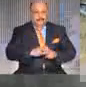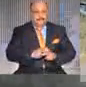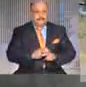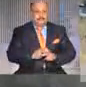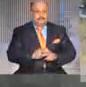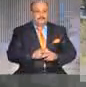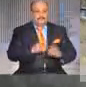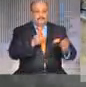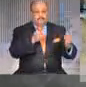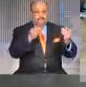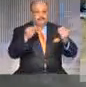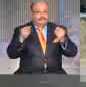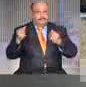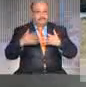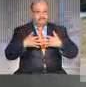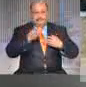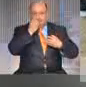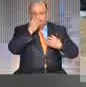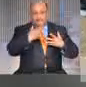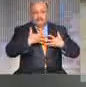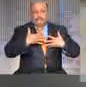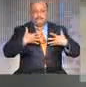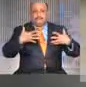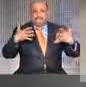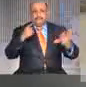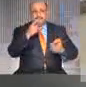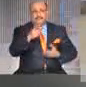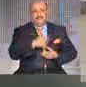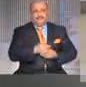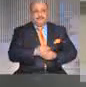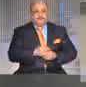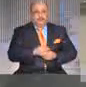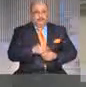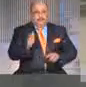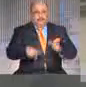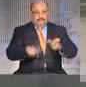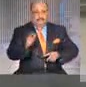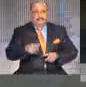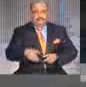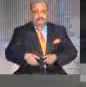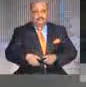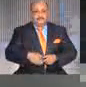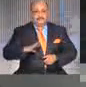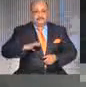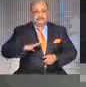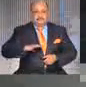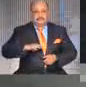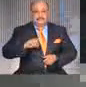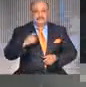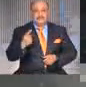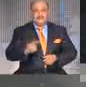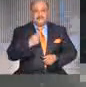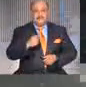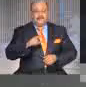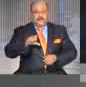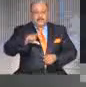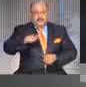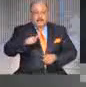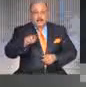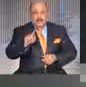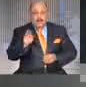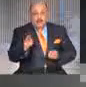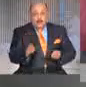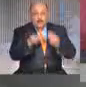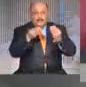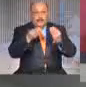ما تعود من فطور الصباح، افترشوا ما تيسر محتمين بالأشجار ومستمتعين بما تسلل إليهم من أشعة الشمس